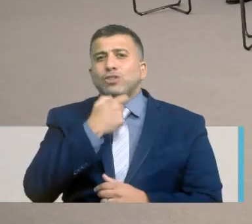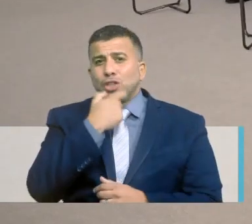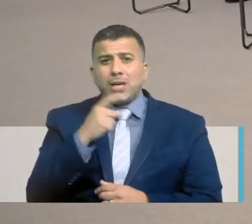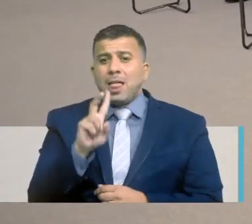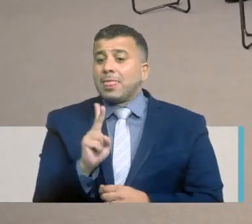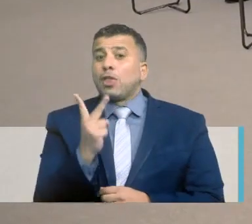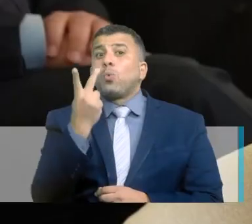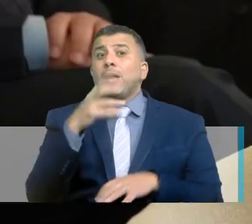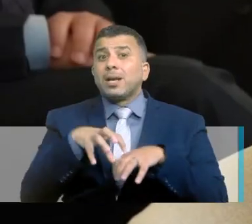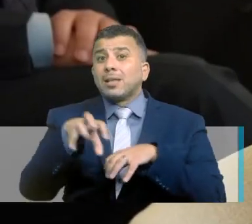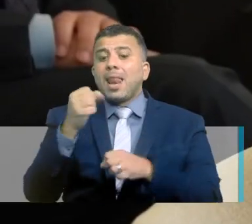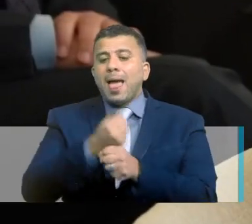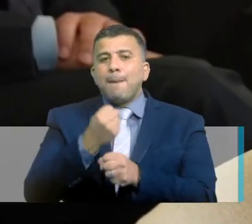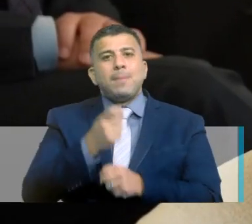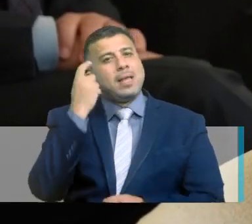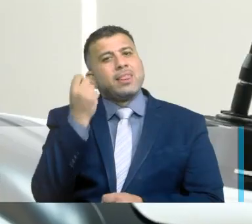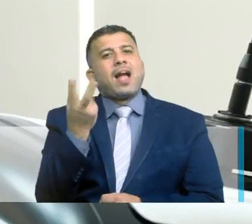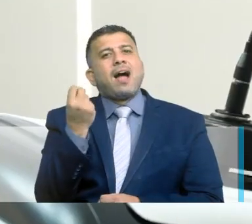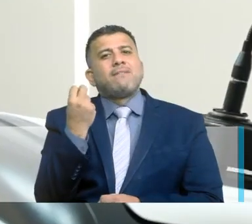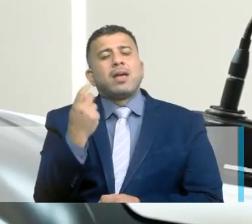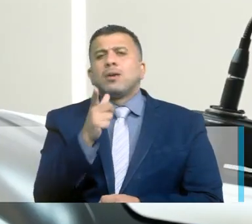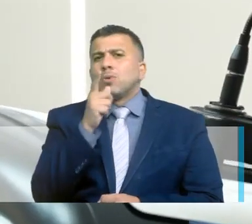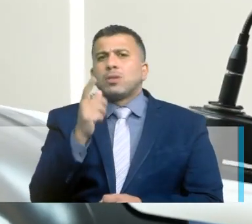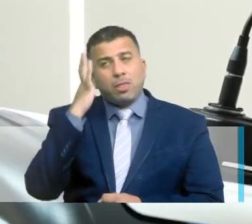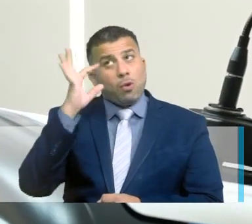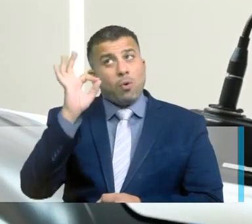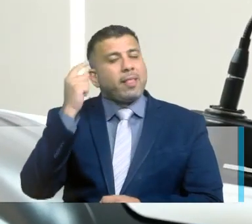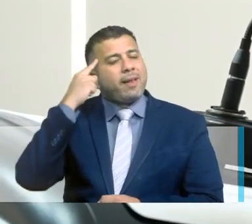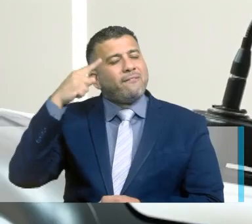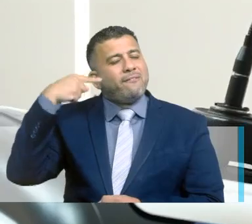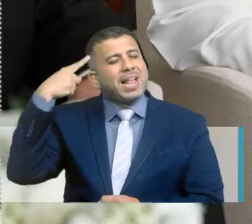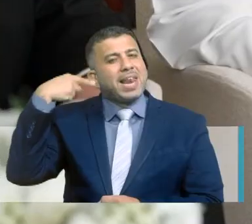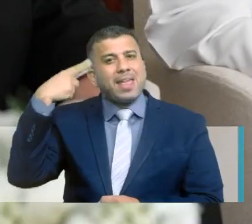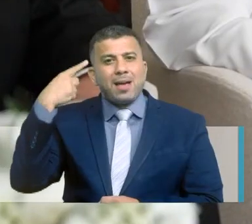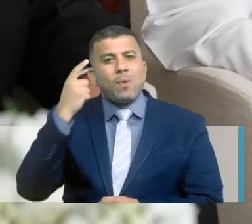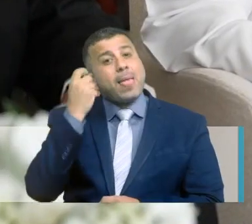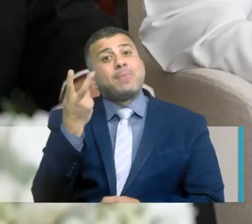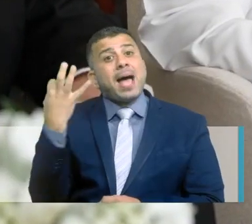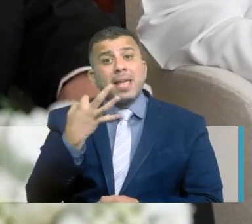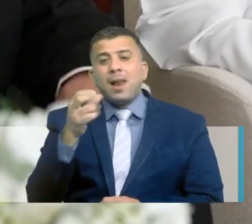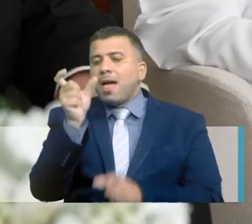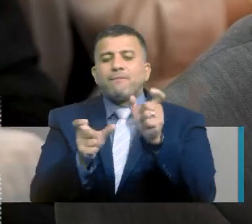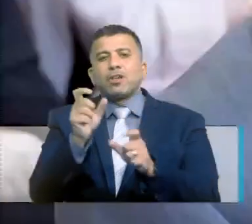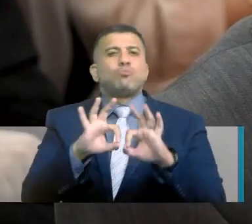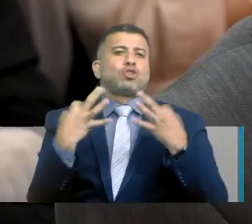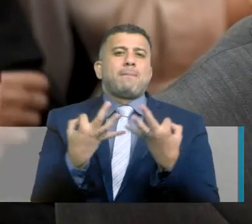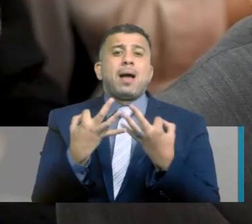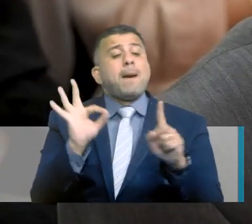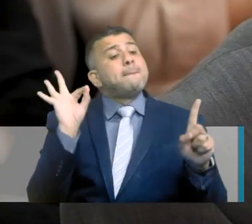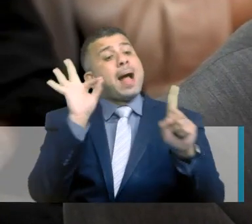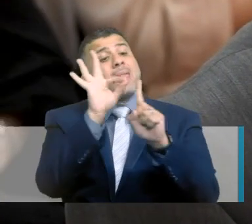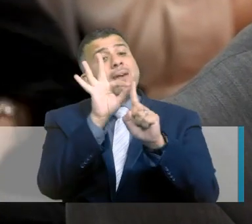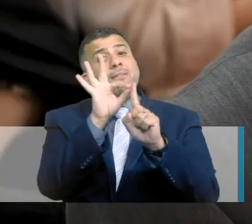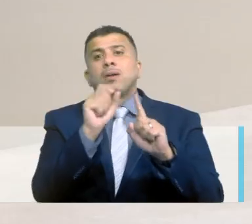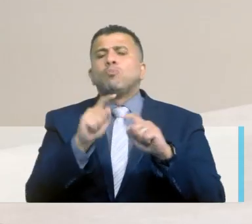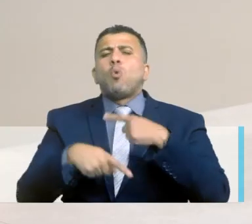حاكم الفجيره على تطوير قطاع العمل الثقافي وتعزيز القدرات الفكريه والابداعيه لافراد المجتمع